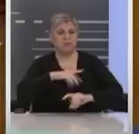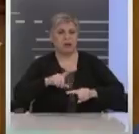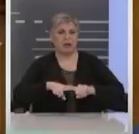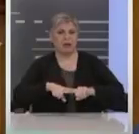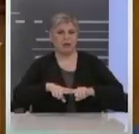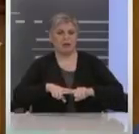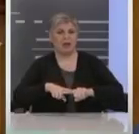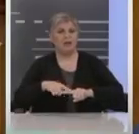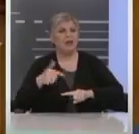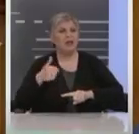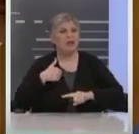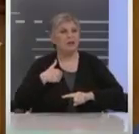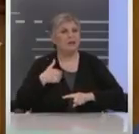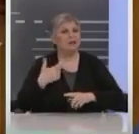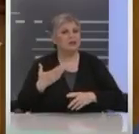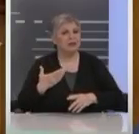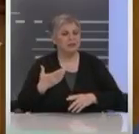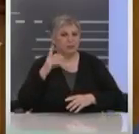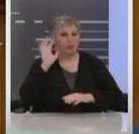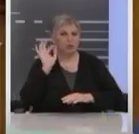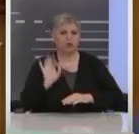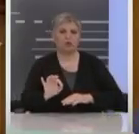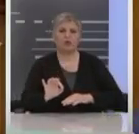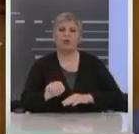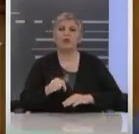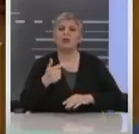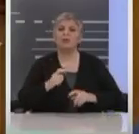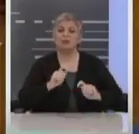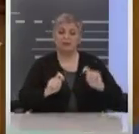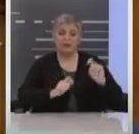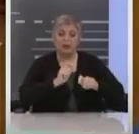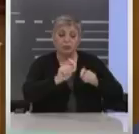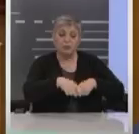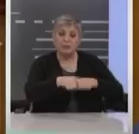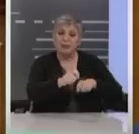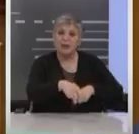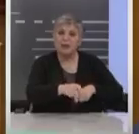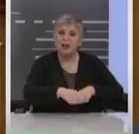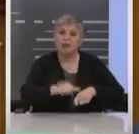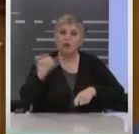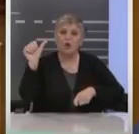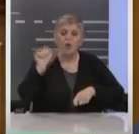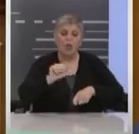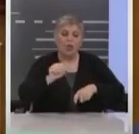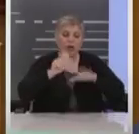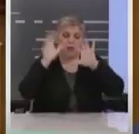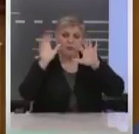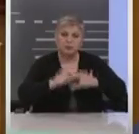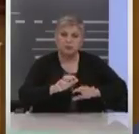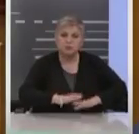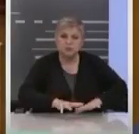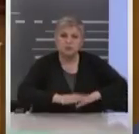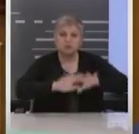σχεδιάζουμε μια παρέμβαση αντιπλημμυρικής προστασίας σε βάθος πενταετίας,